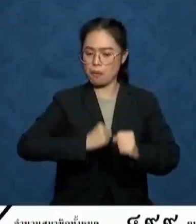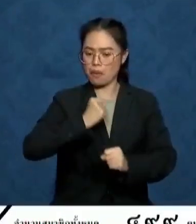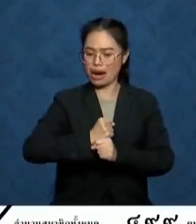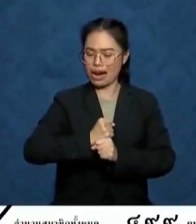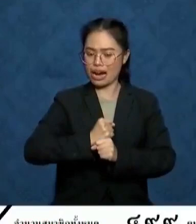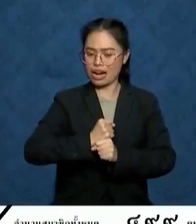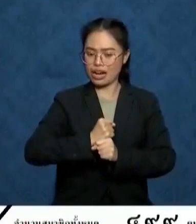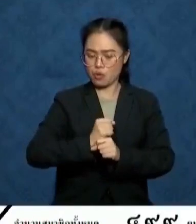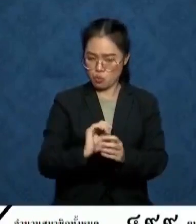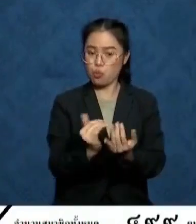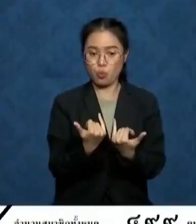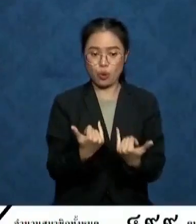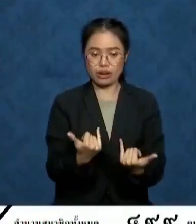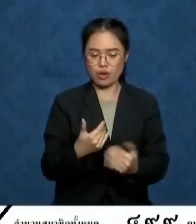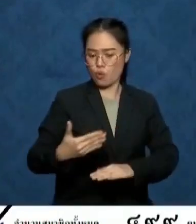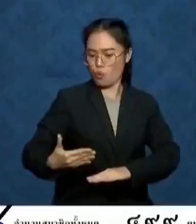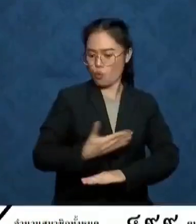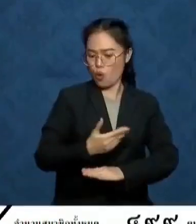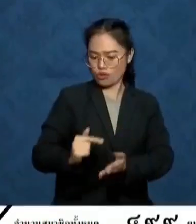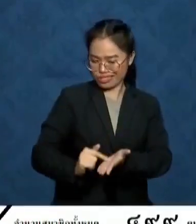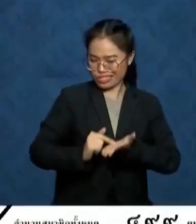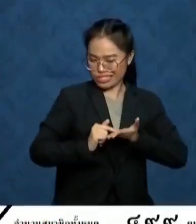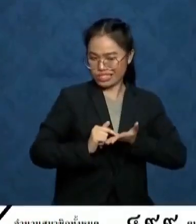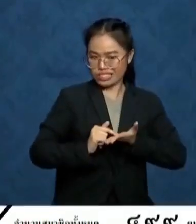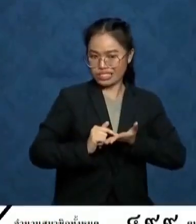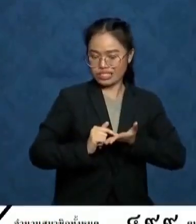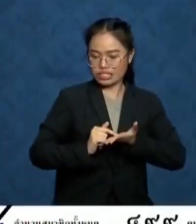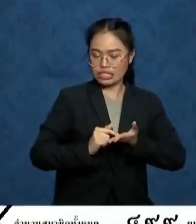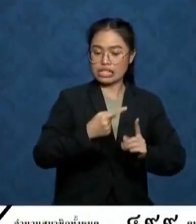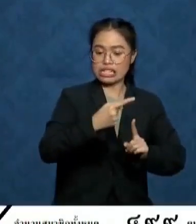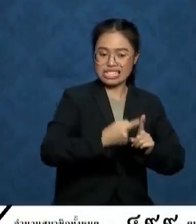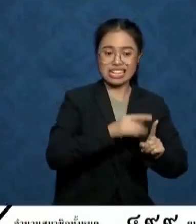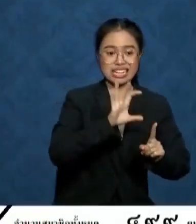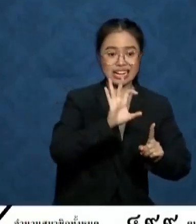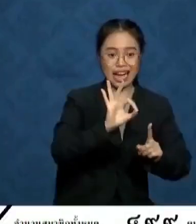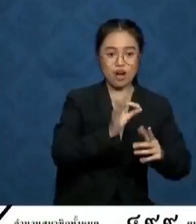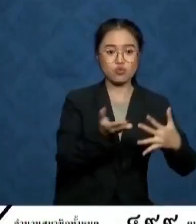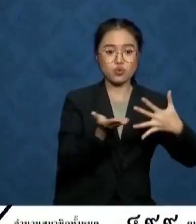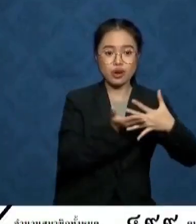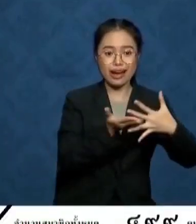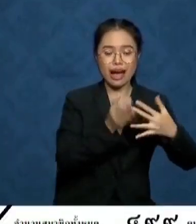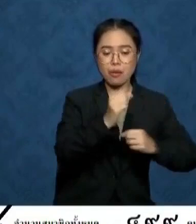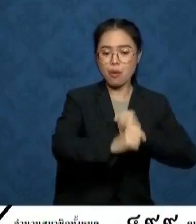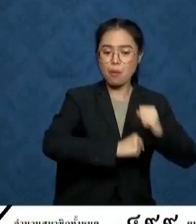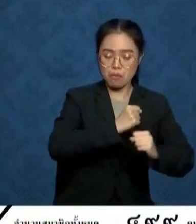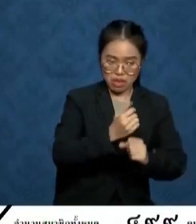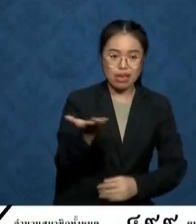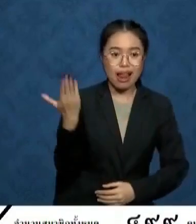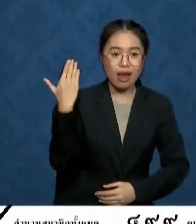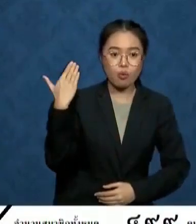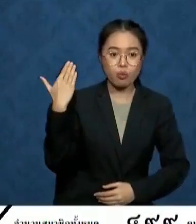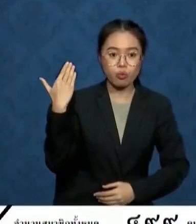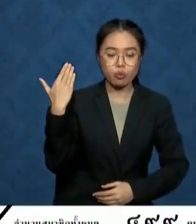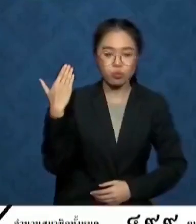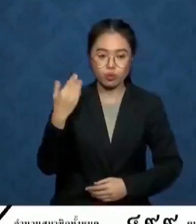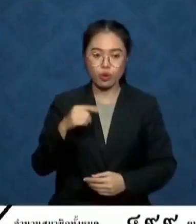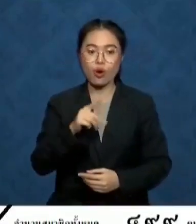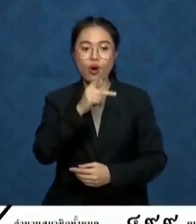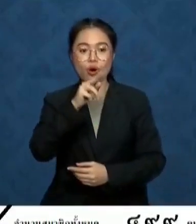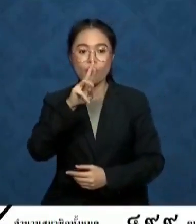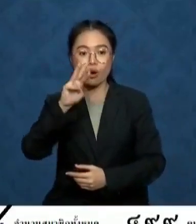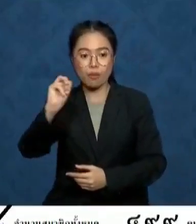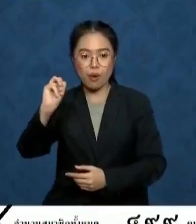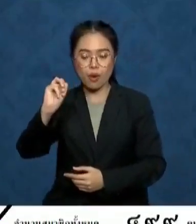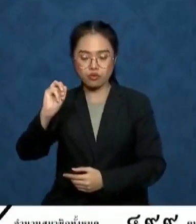วันนี้ในกลางเดือนกันยายนปีที่แล้วนะครับคณะรัฐมนตรีก็